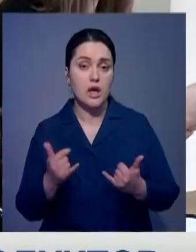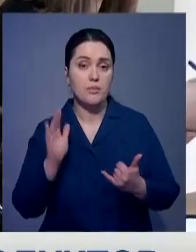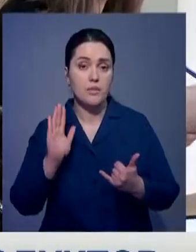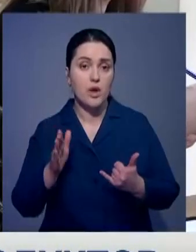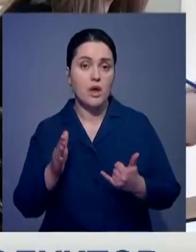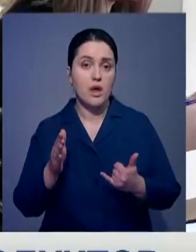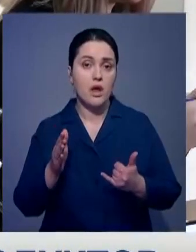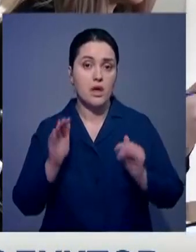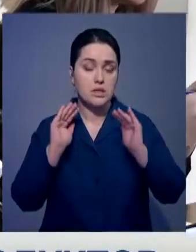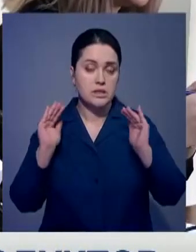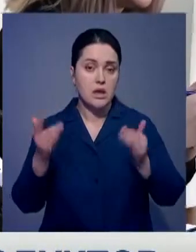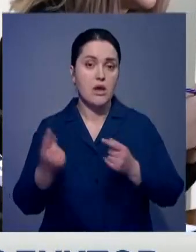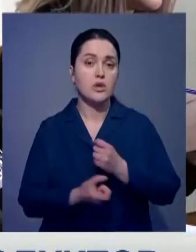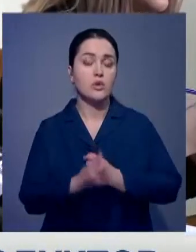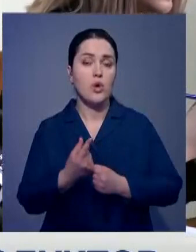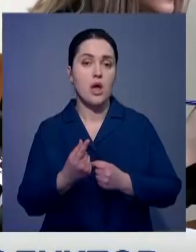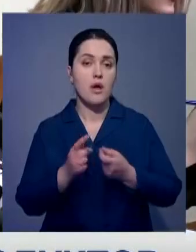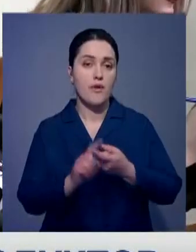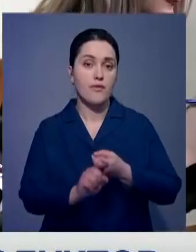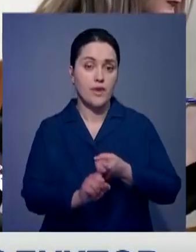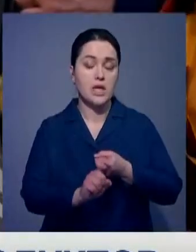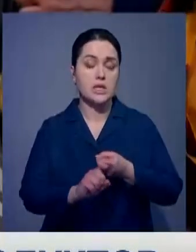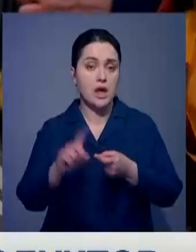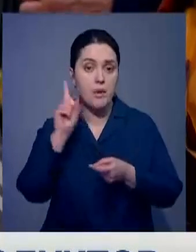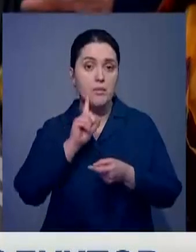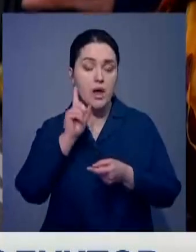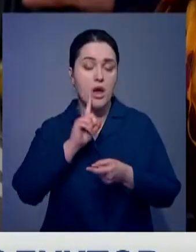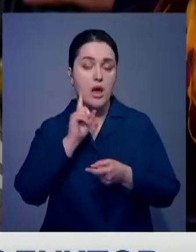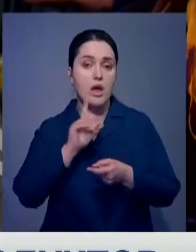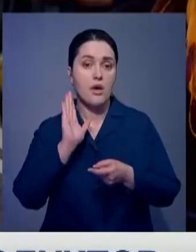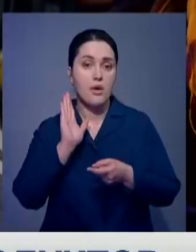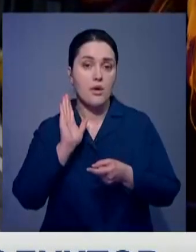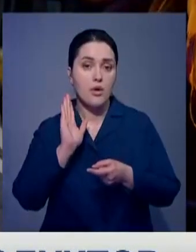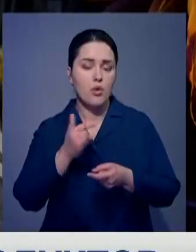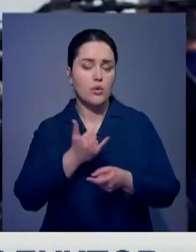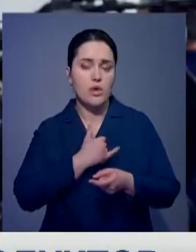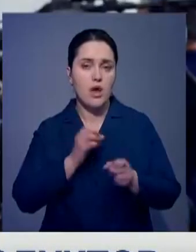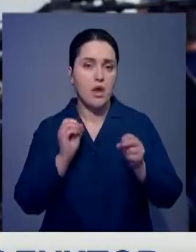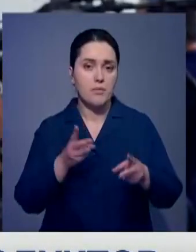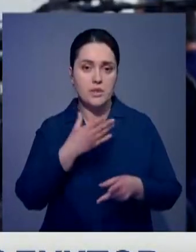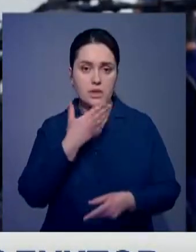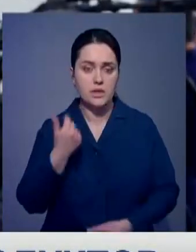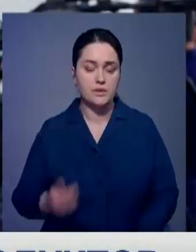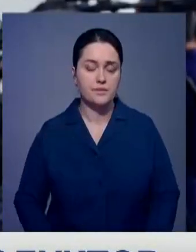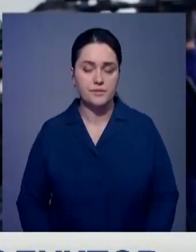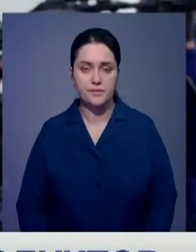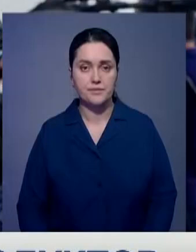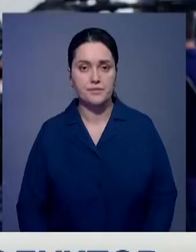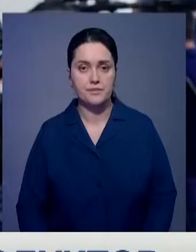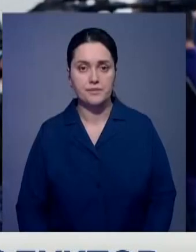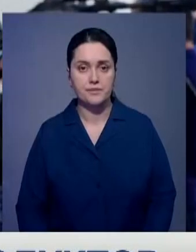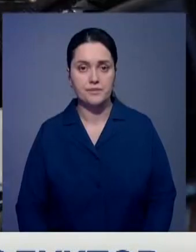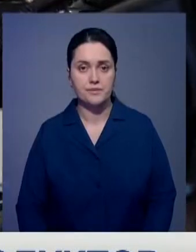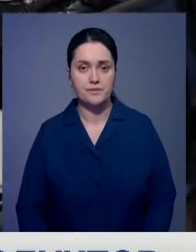общая изоляция источника инфекции, и мы в этих рамках пока считаемся зоной пониженного риска. Одновременно власти